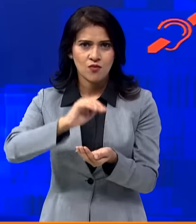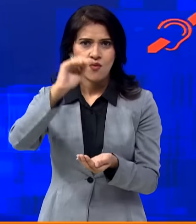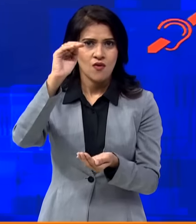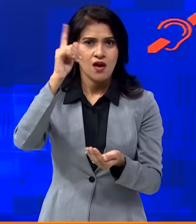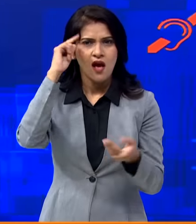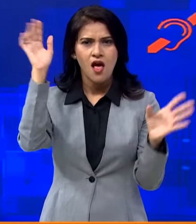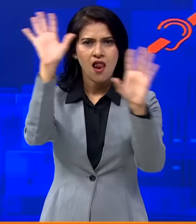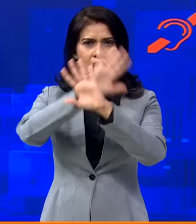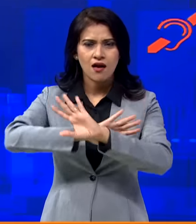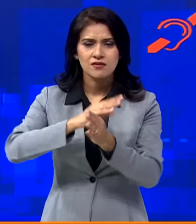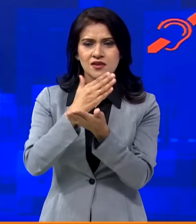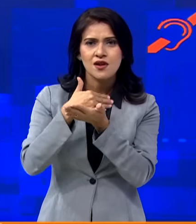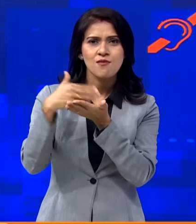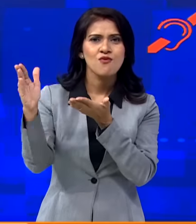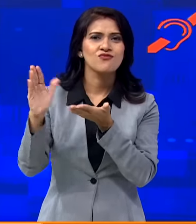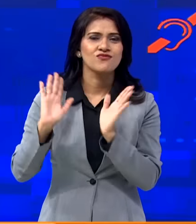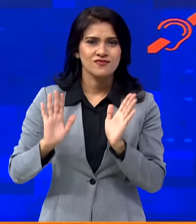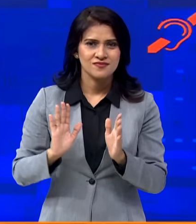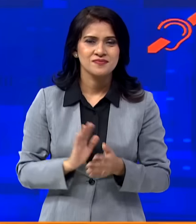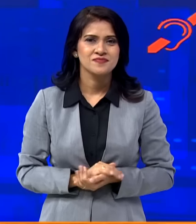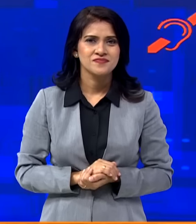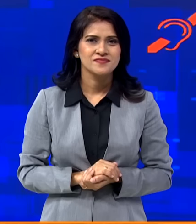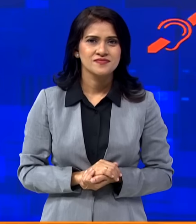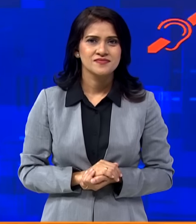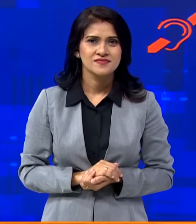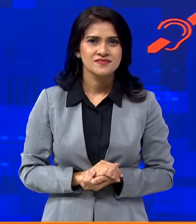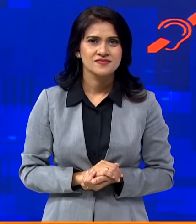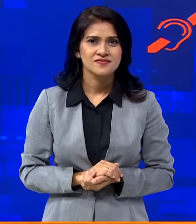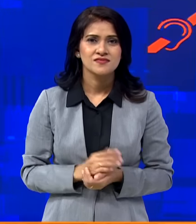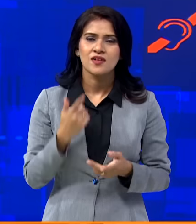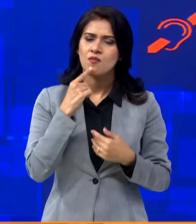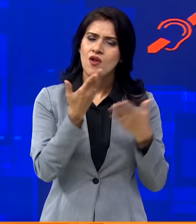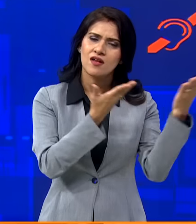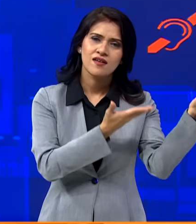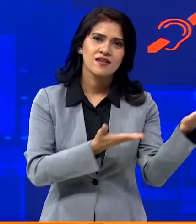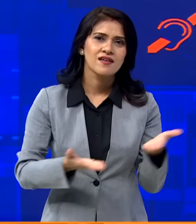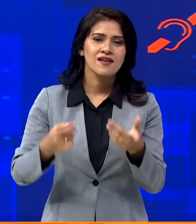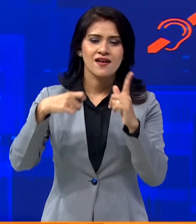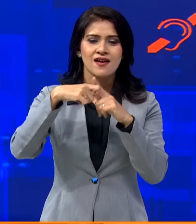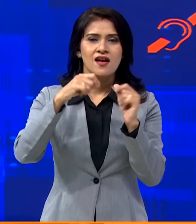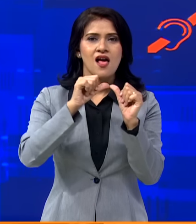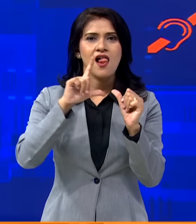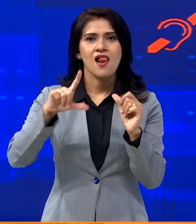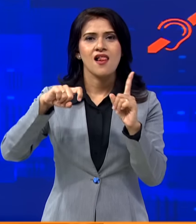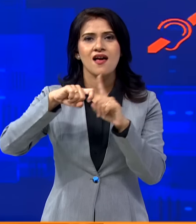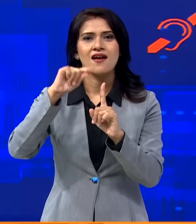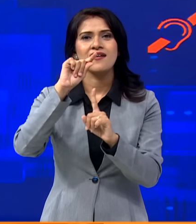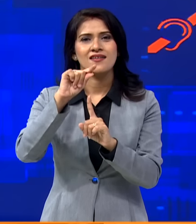उसको मिटांग अरे स्वागतम कल की